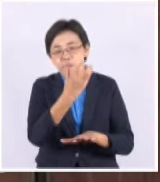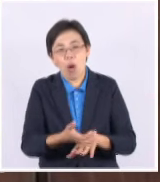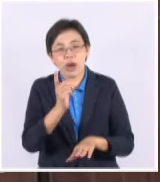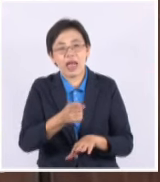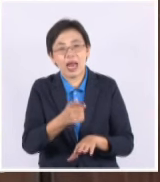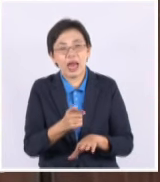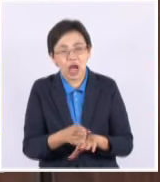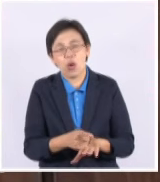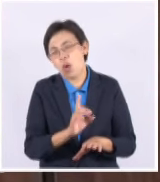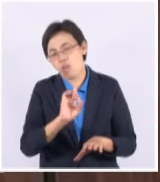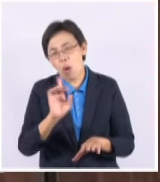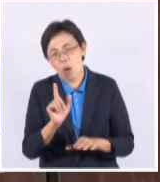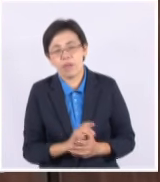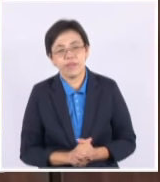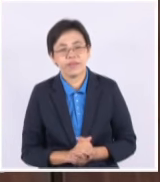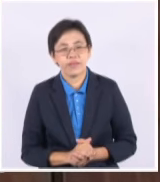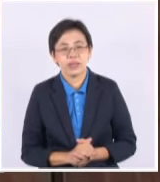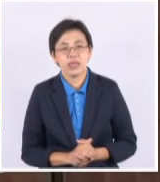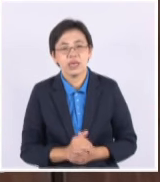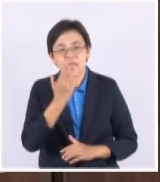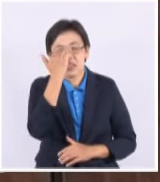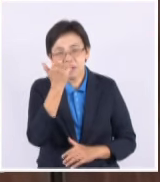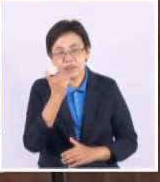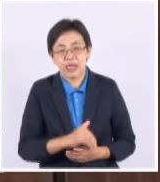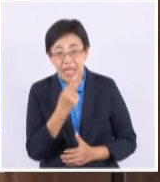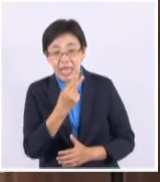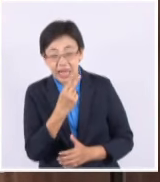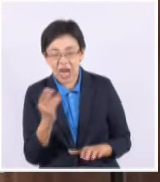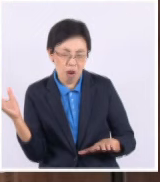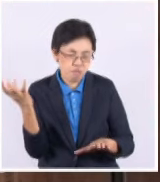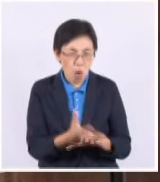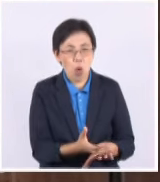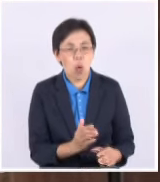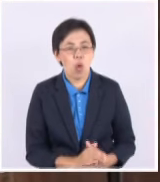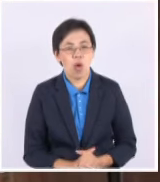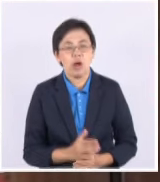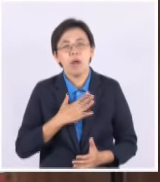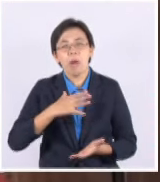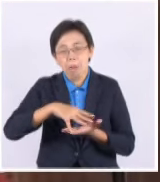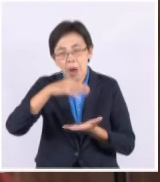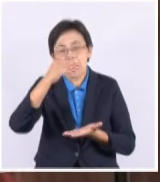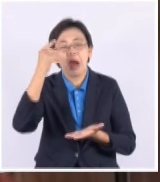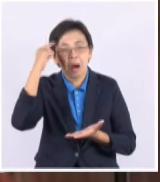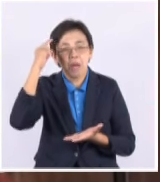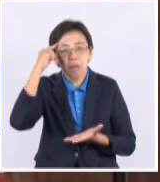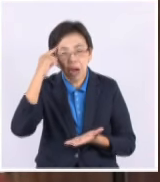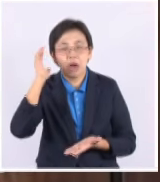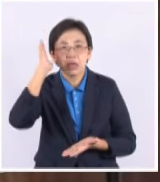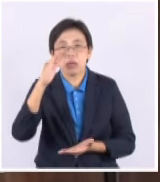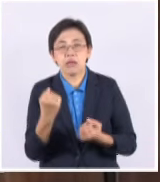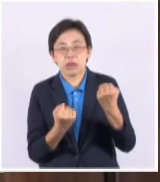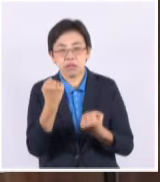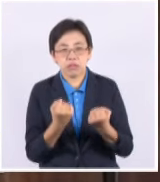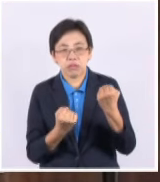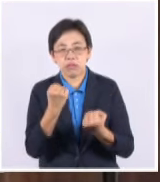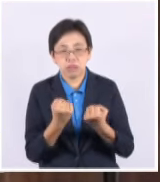ละแน่ๆเลยโดนผมเต็มๆเพราะมันมาทางผมใช่มันเป็นบทเรียนของผมมากกว่ากับคนที่ใช้รถใช้ถน